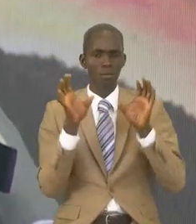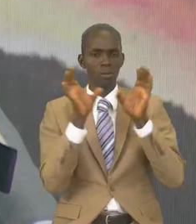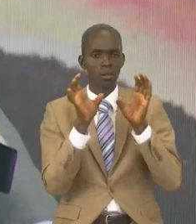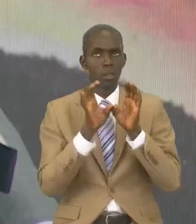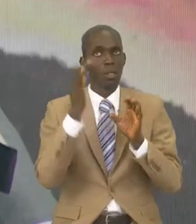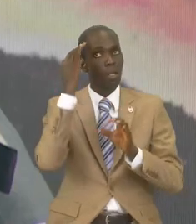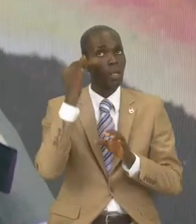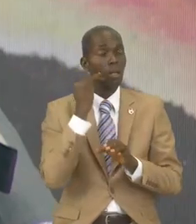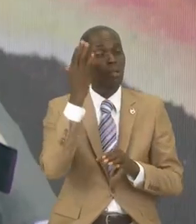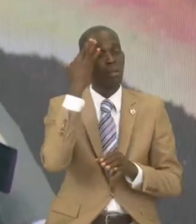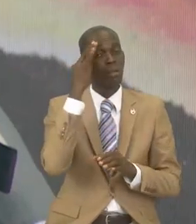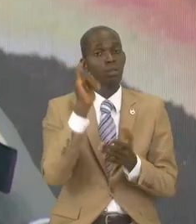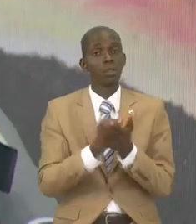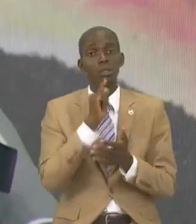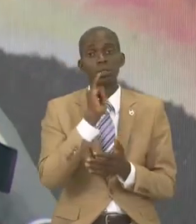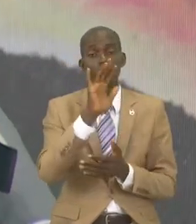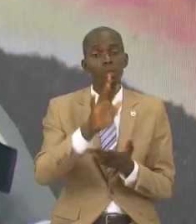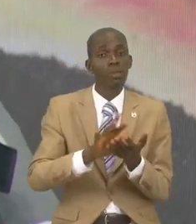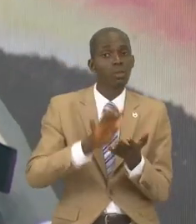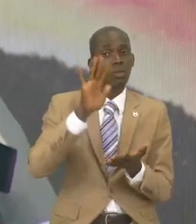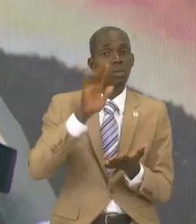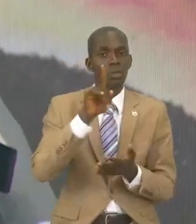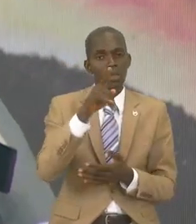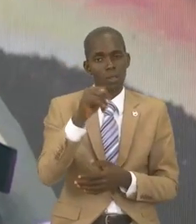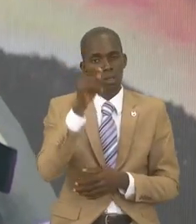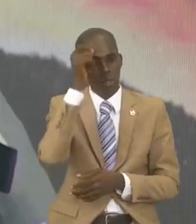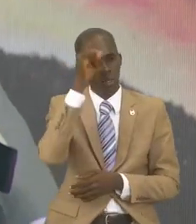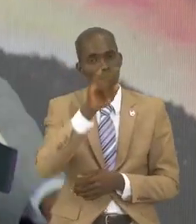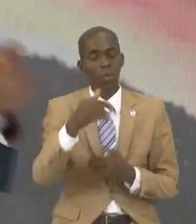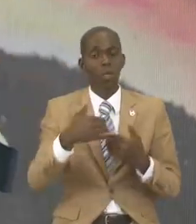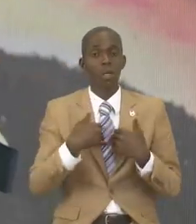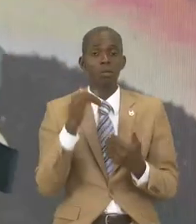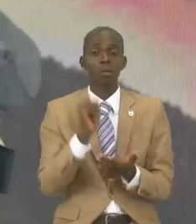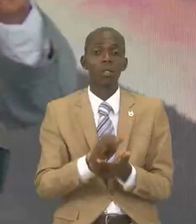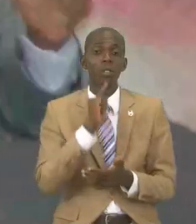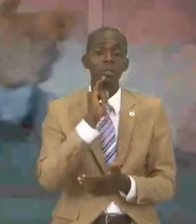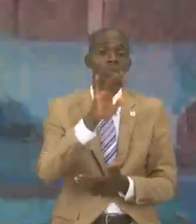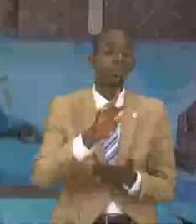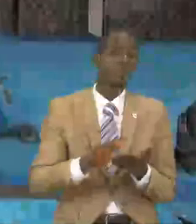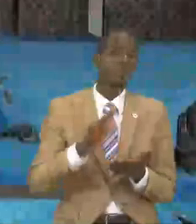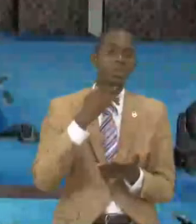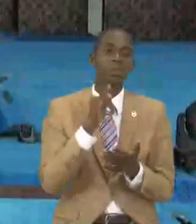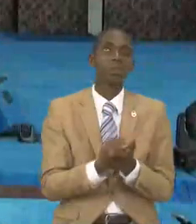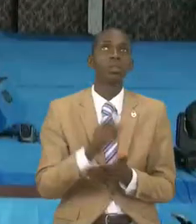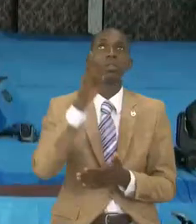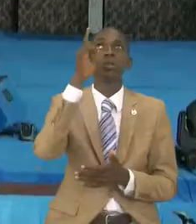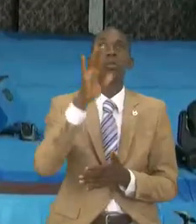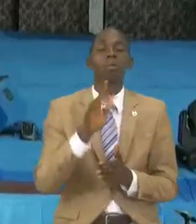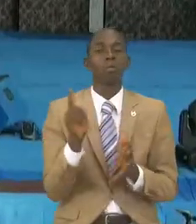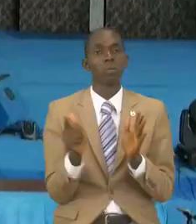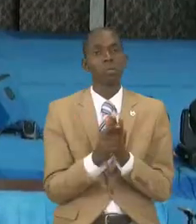la connaissance mentale. Qu'est-ce qui fait ta gloire? La possession que tu as. Qu'est-ce qui fait ta gloire? Aider. Que Dieu